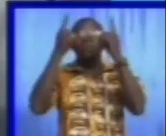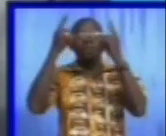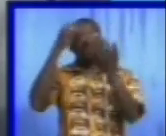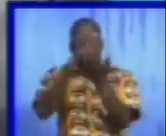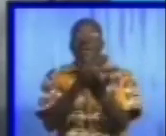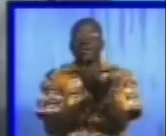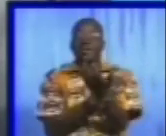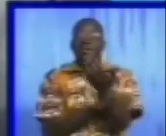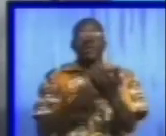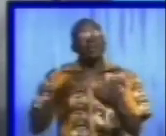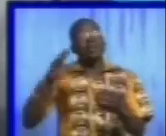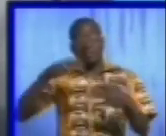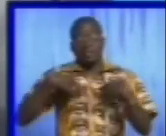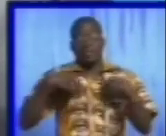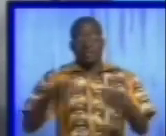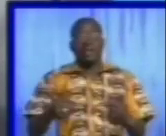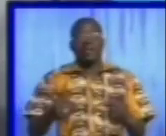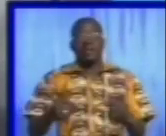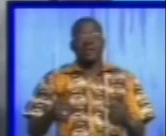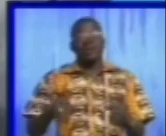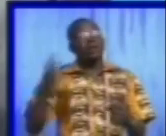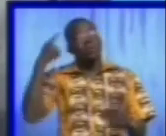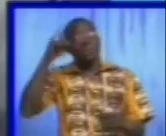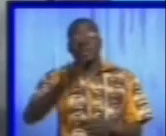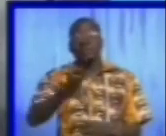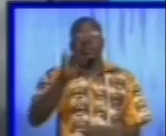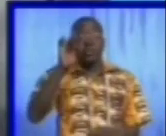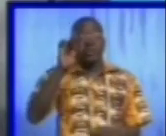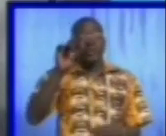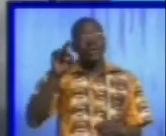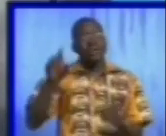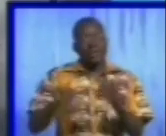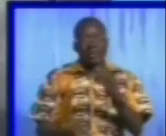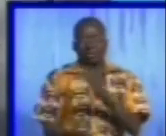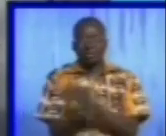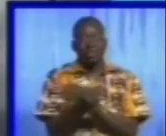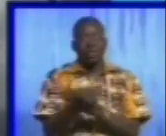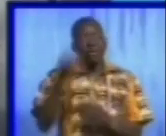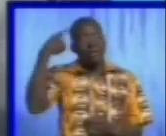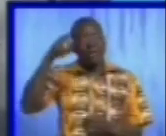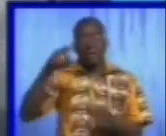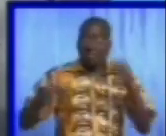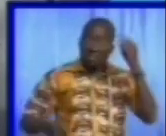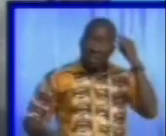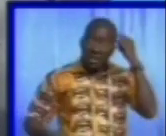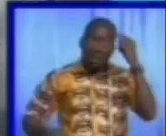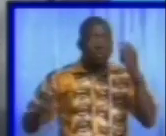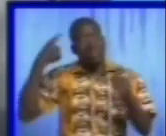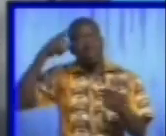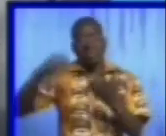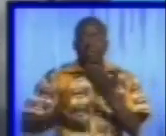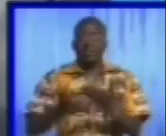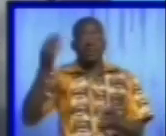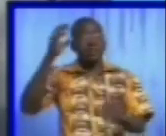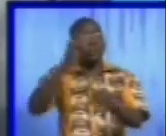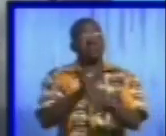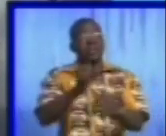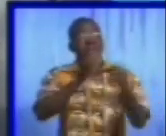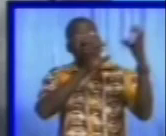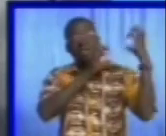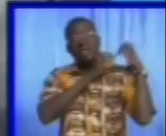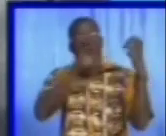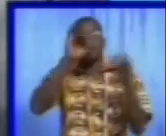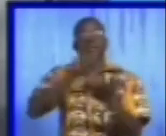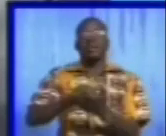état de santé, notamment par la détection précoce de maladies, de manière à en faciliter la prise en charge. C'est donc